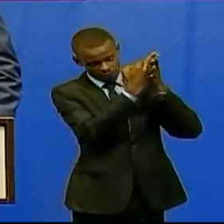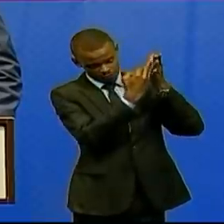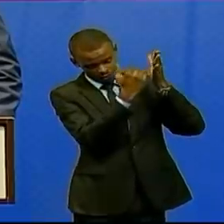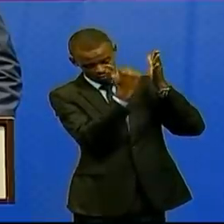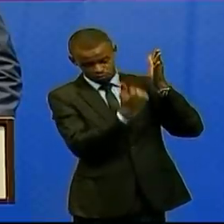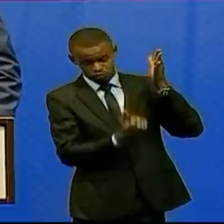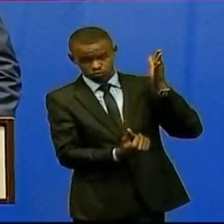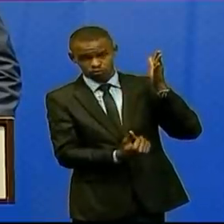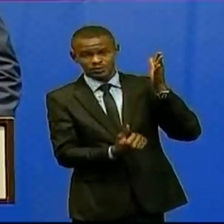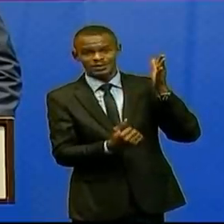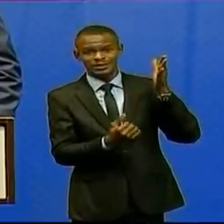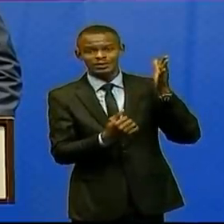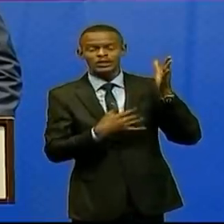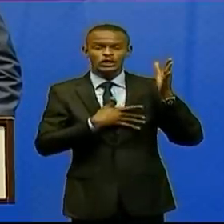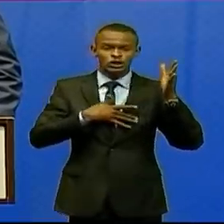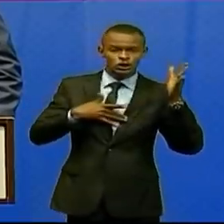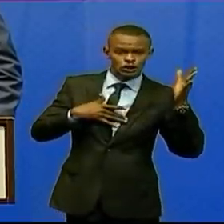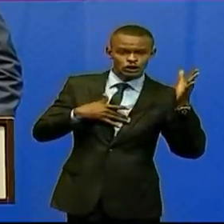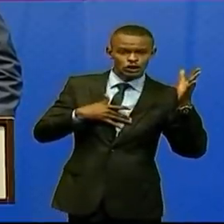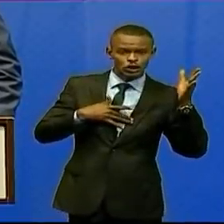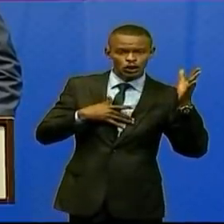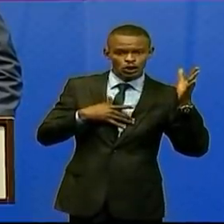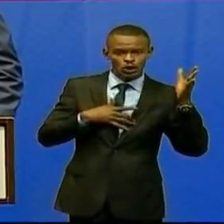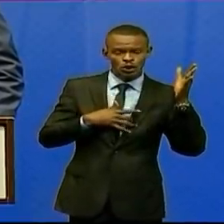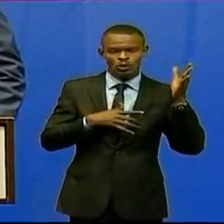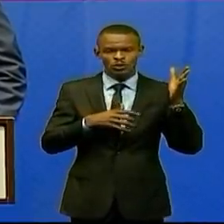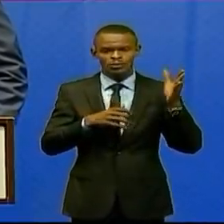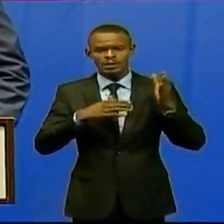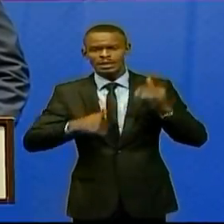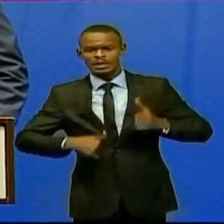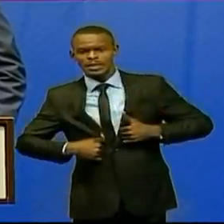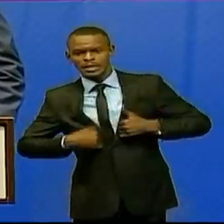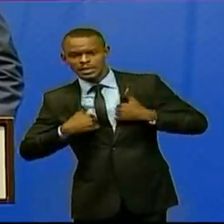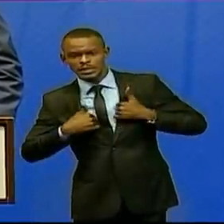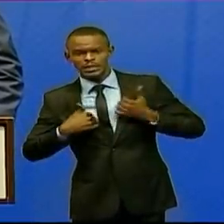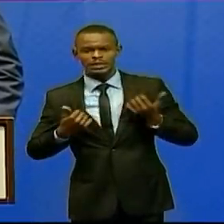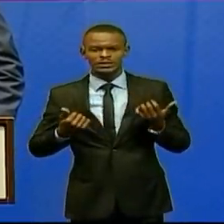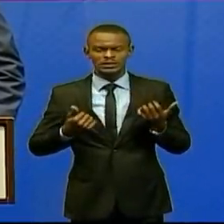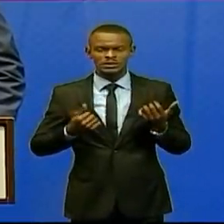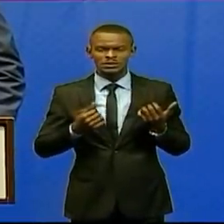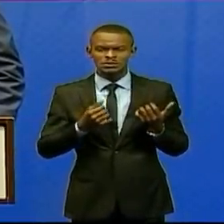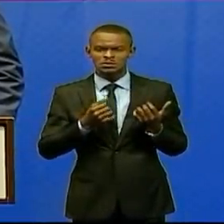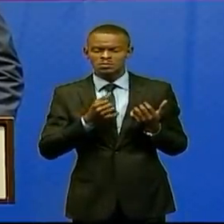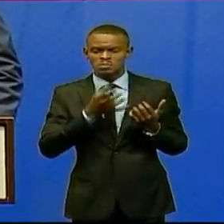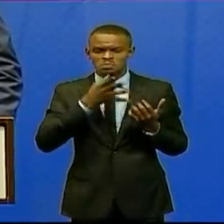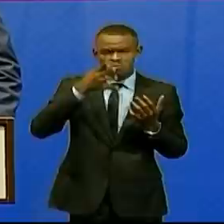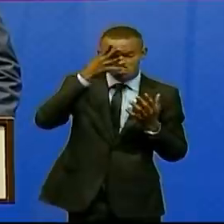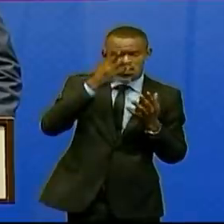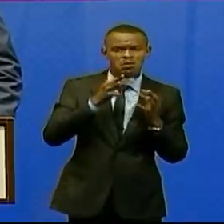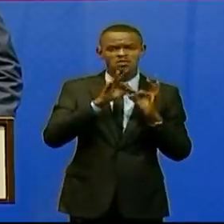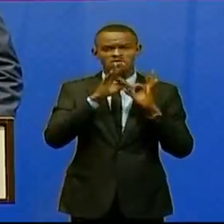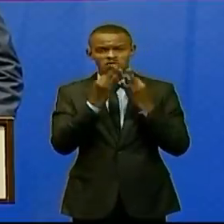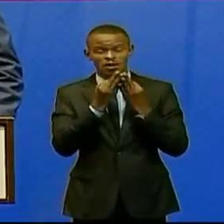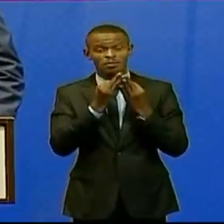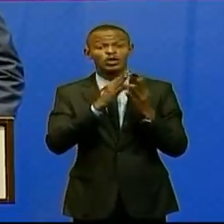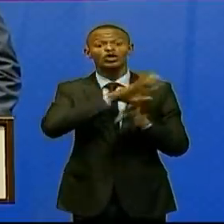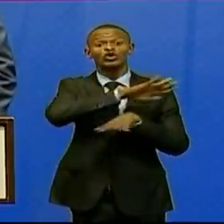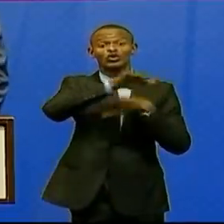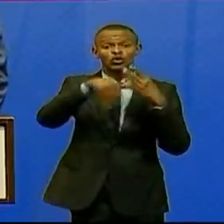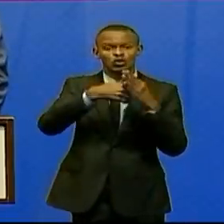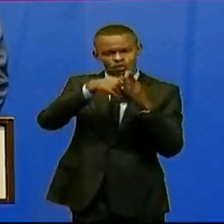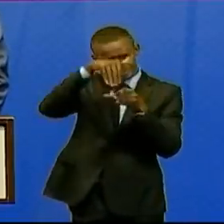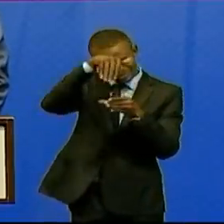données individualisées qui contient les informations biographiques et biométriques relatives